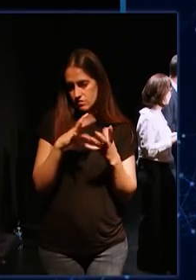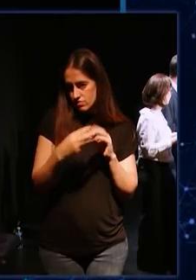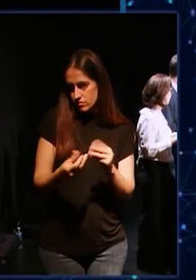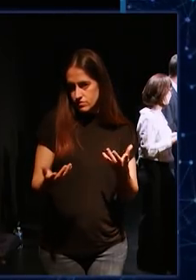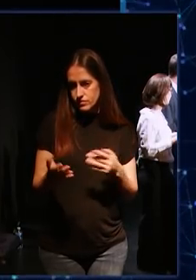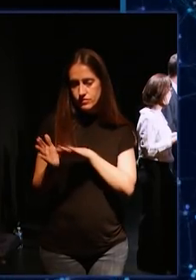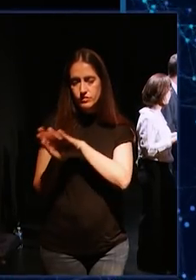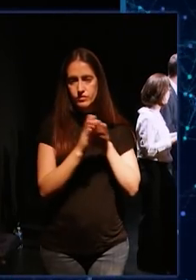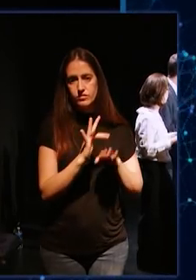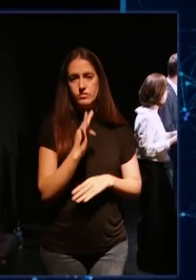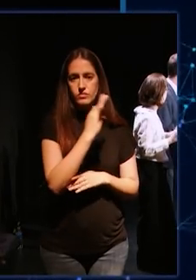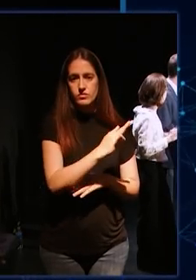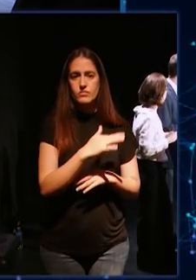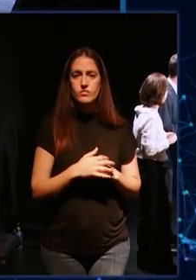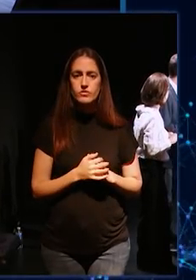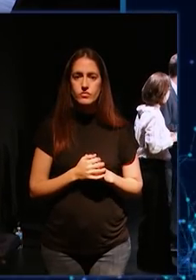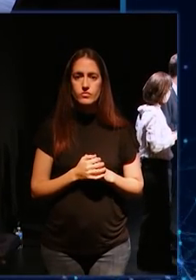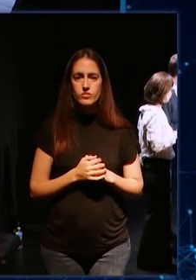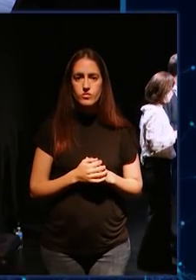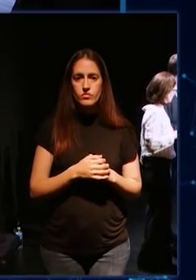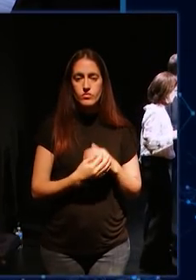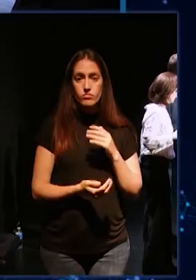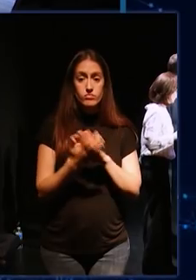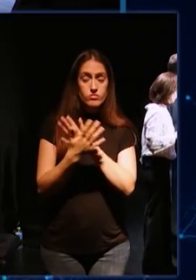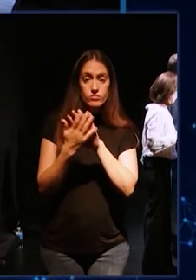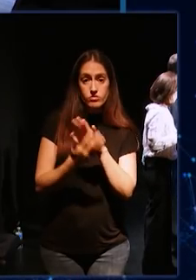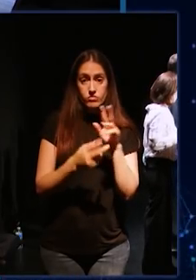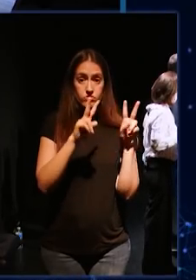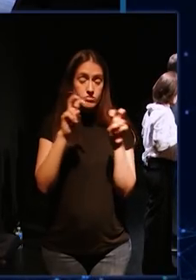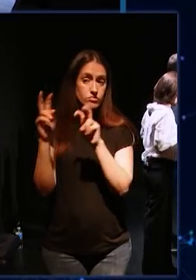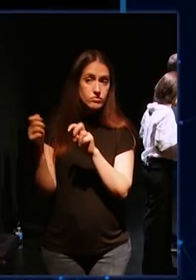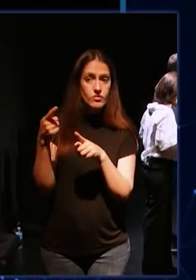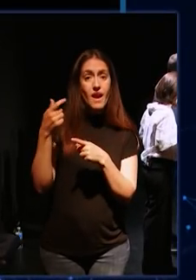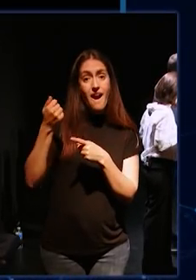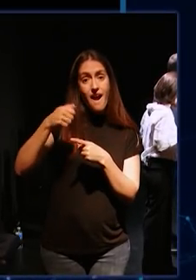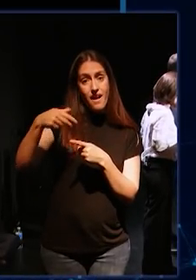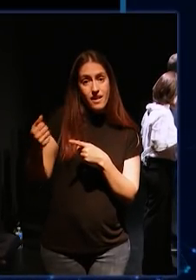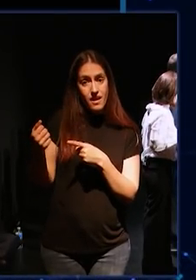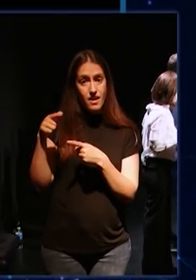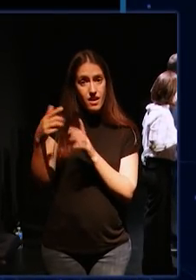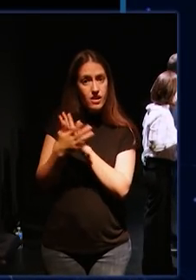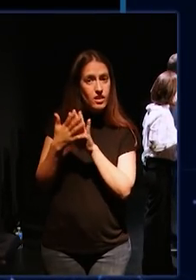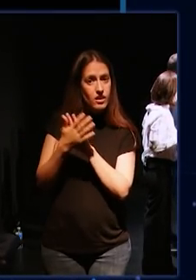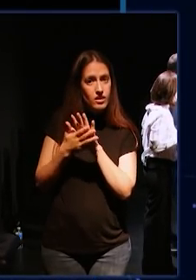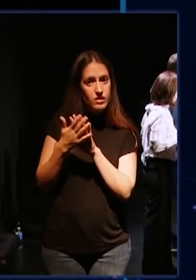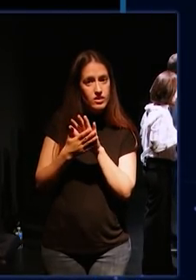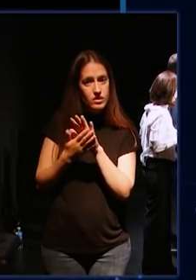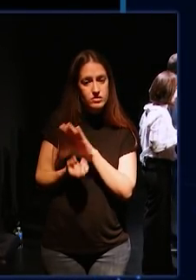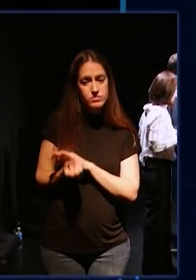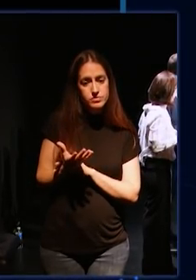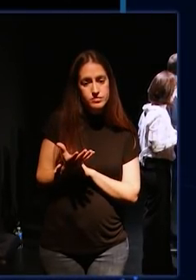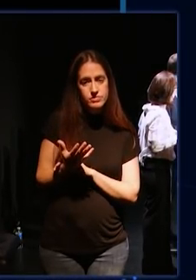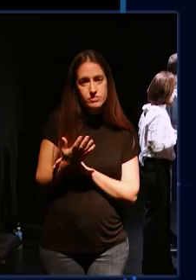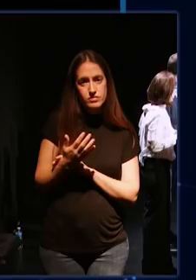Gent pel Camp. Un parell de coses que han anat sortint. L'Anna comentava, no?, l'aspecte de fer un pàrquing públic al carrer Lluís